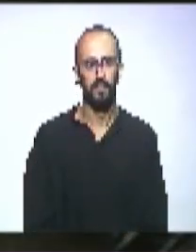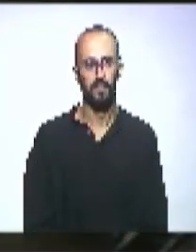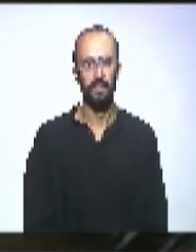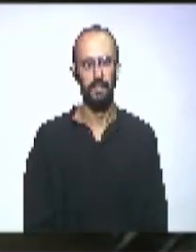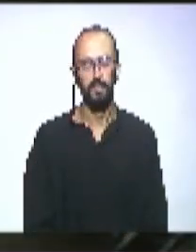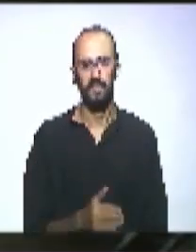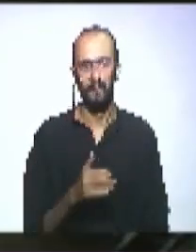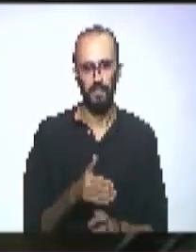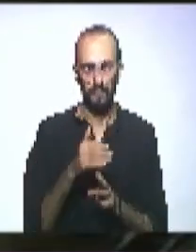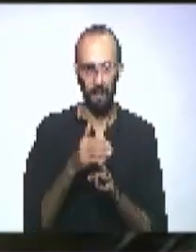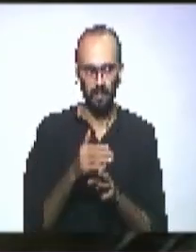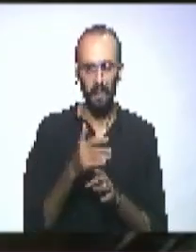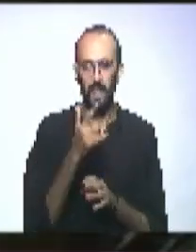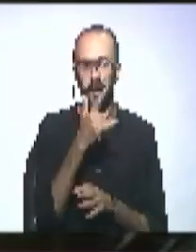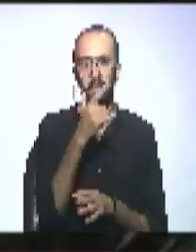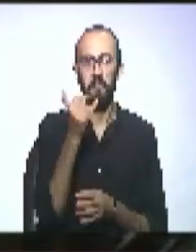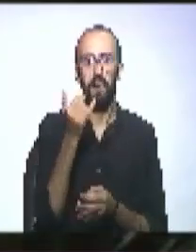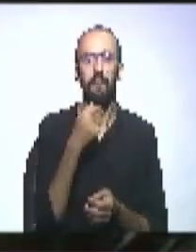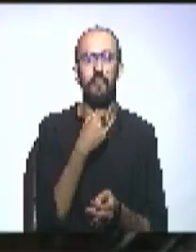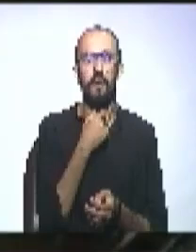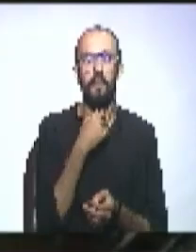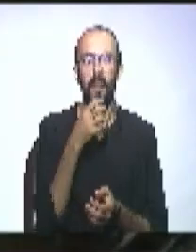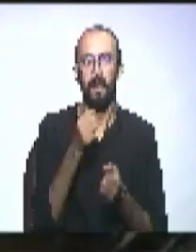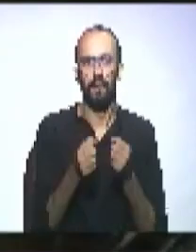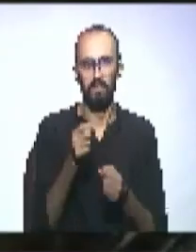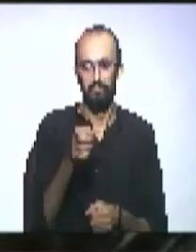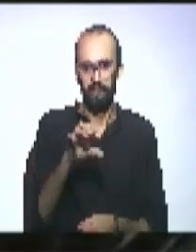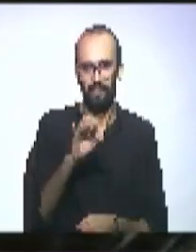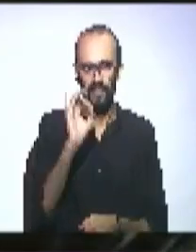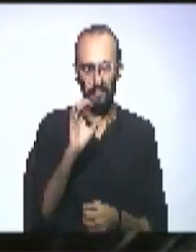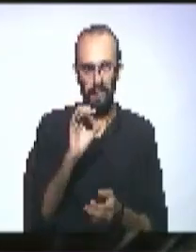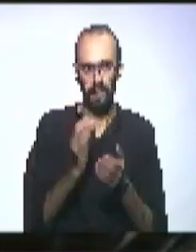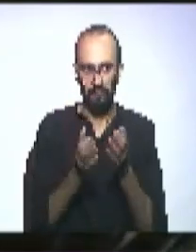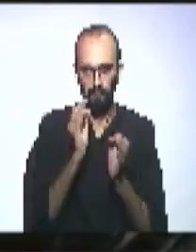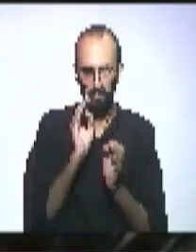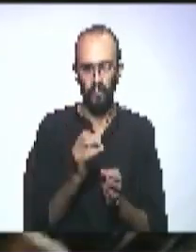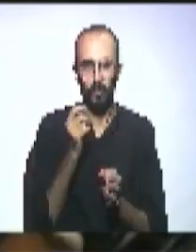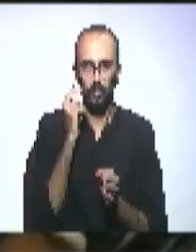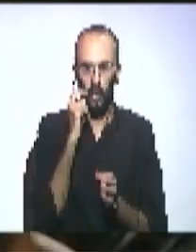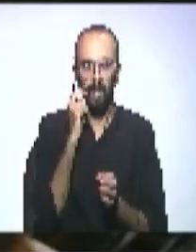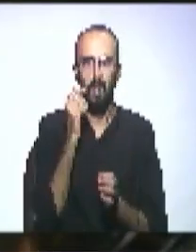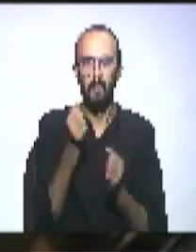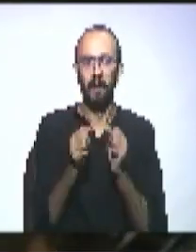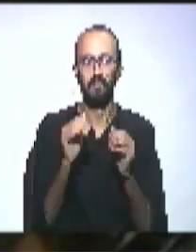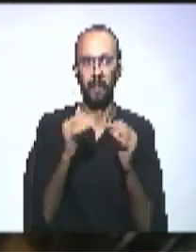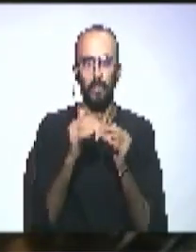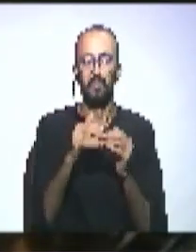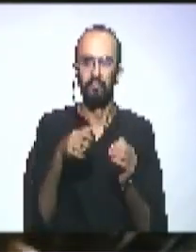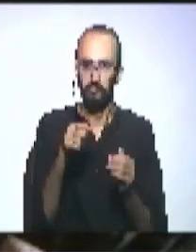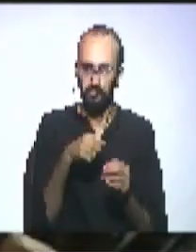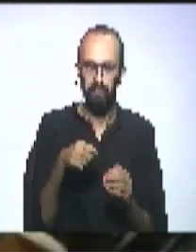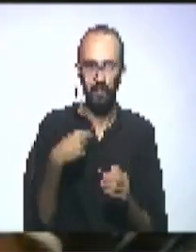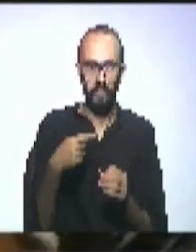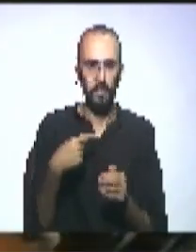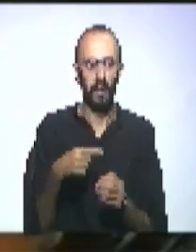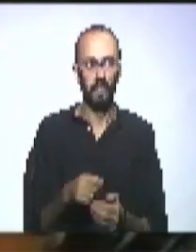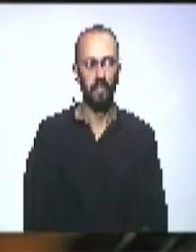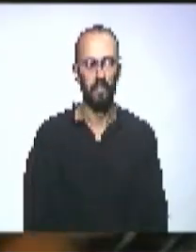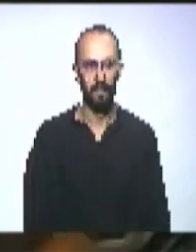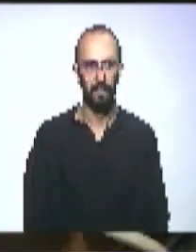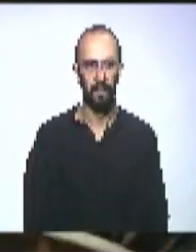هناخد معانا برضو 100 جرام لبن، نفس المقاس اللي حطيناه، سكر حطينا